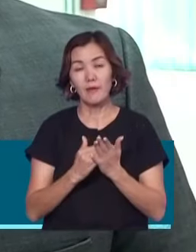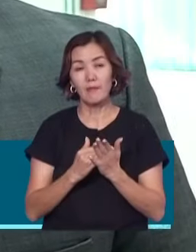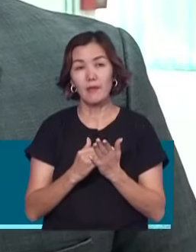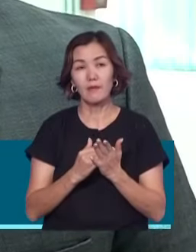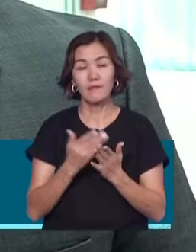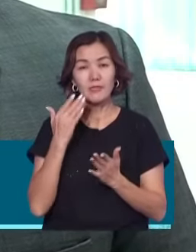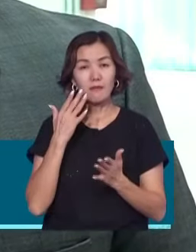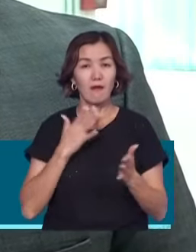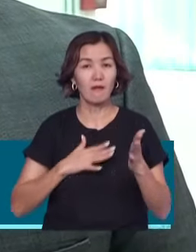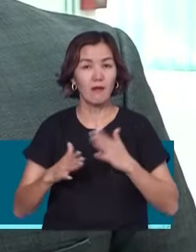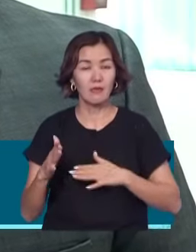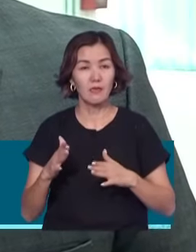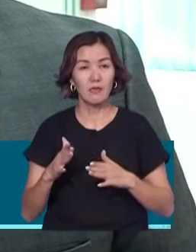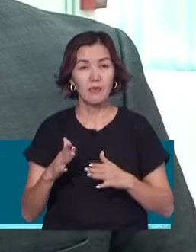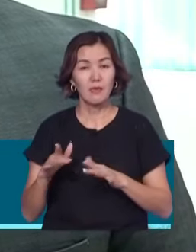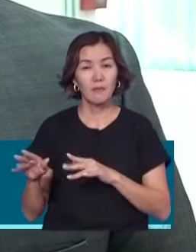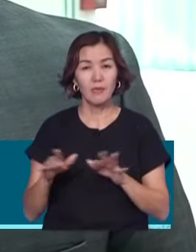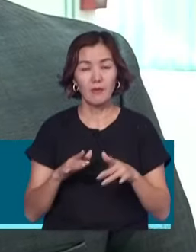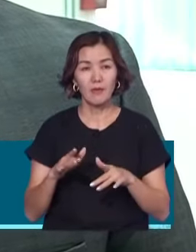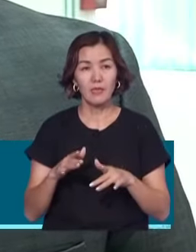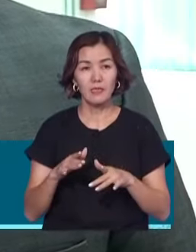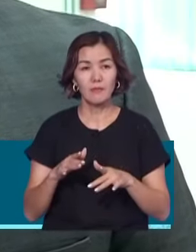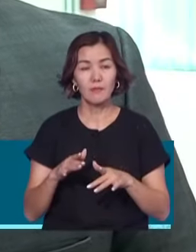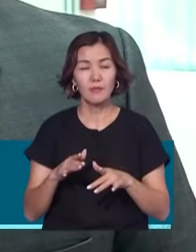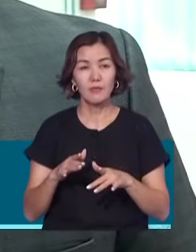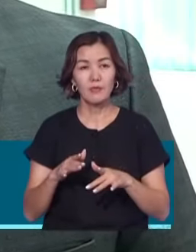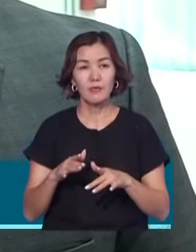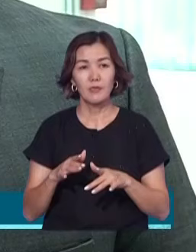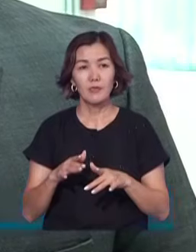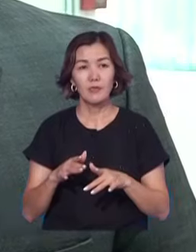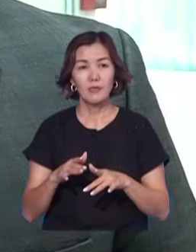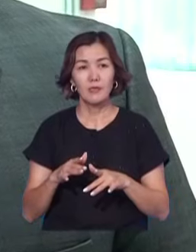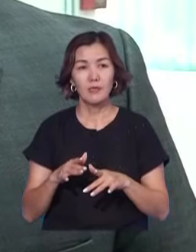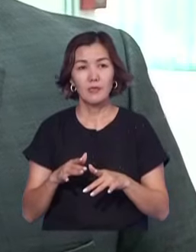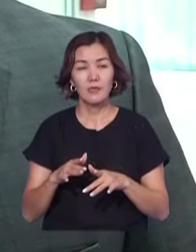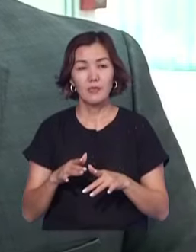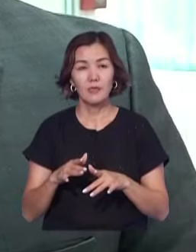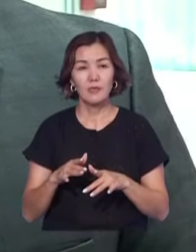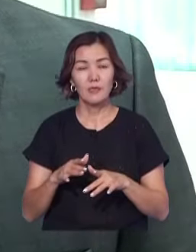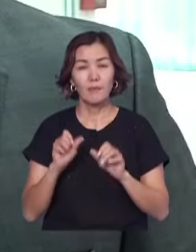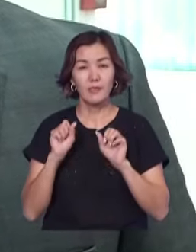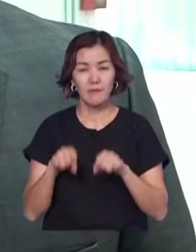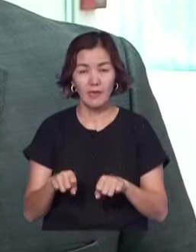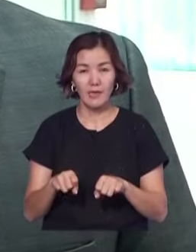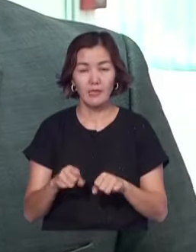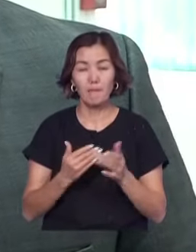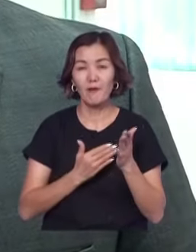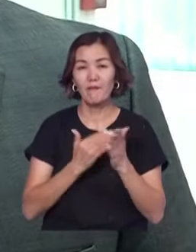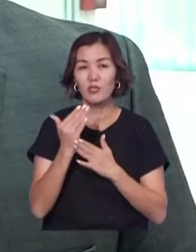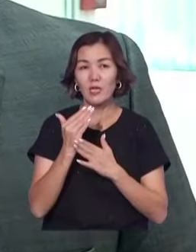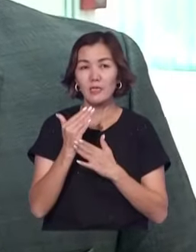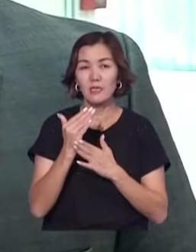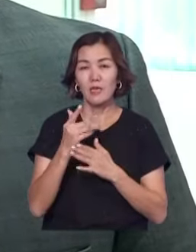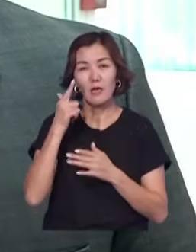рад таким мероприятиям, поскольку данные мероприятия позволяют повышать